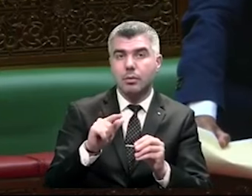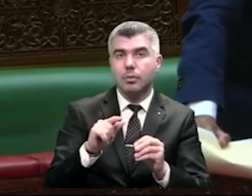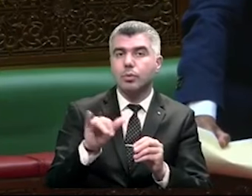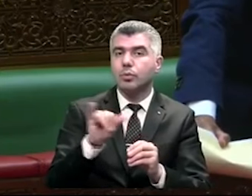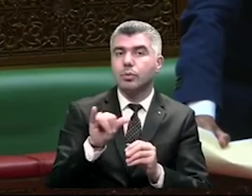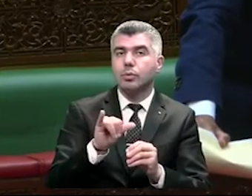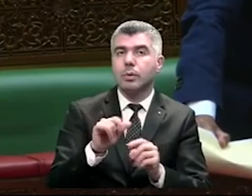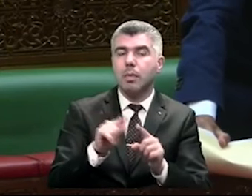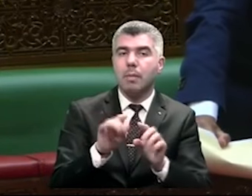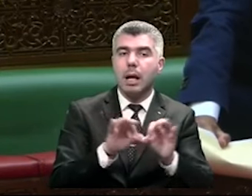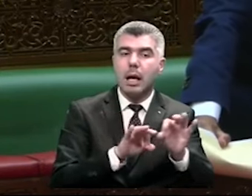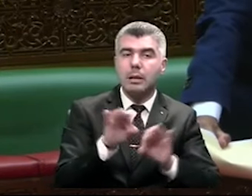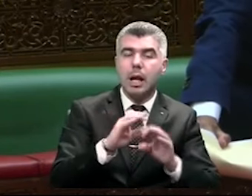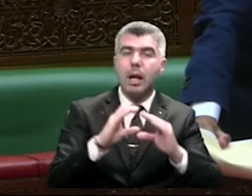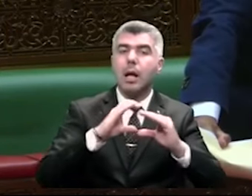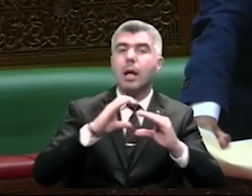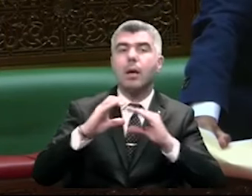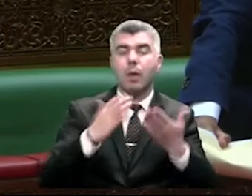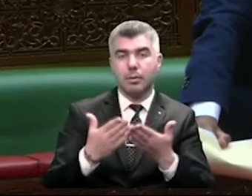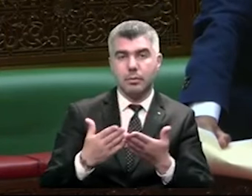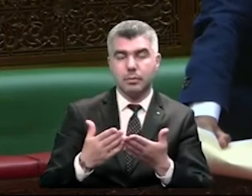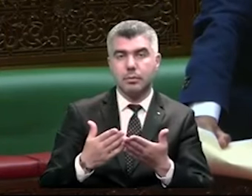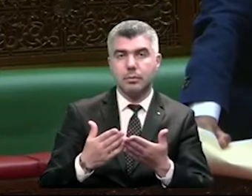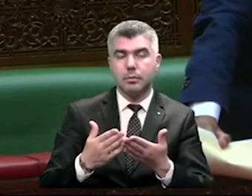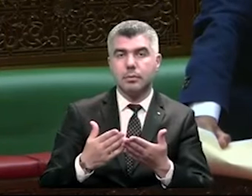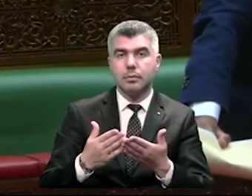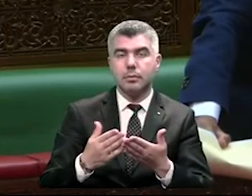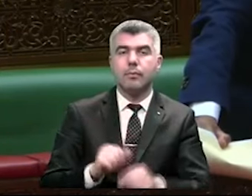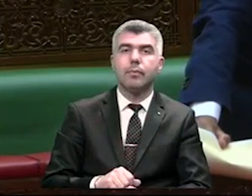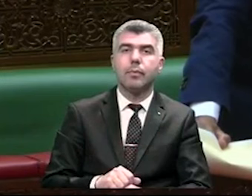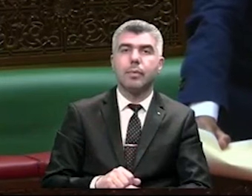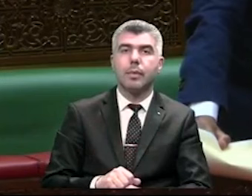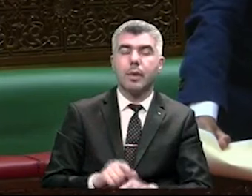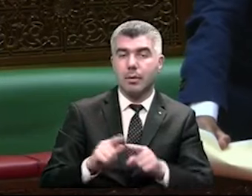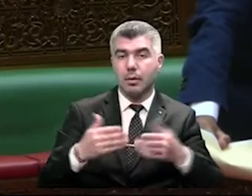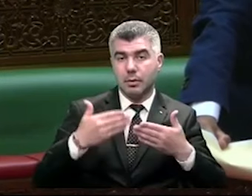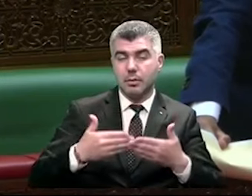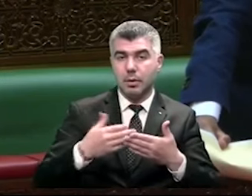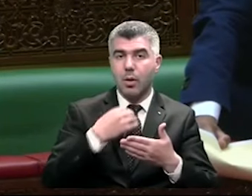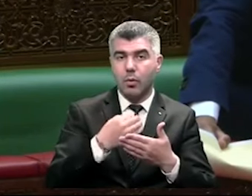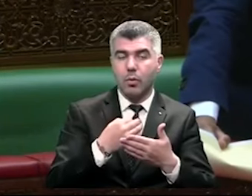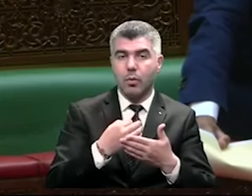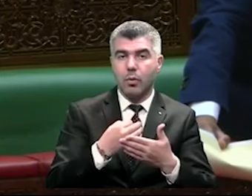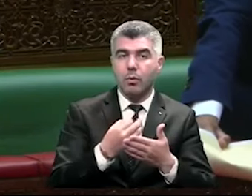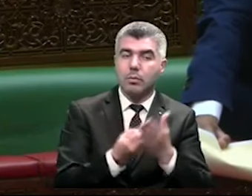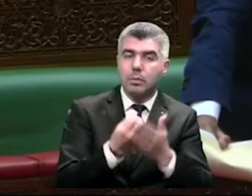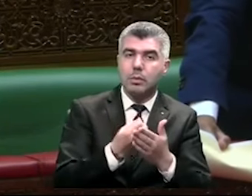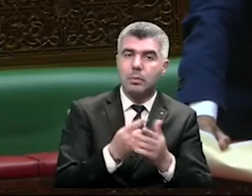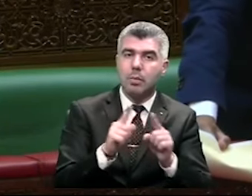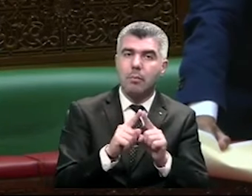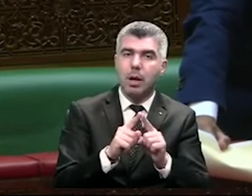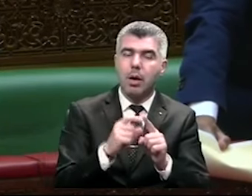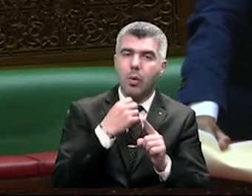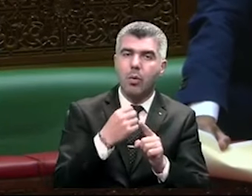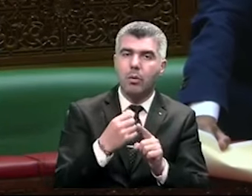الاشكاليه في اداره الحوار احنا في نظرنا وهذه مناشده ابويه الله يخليكم هضر مع